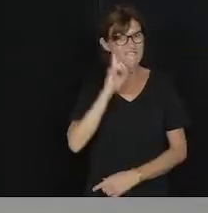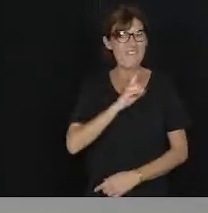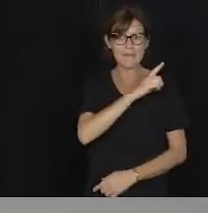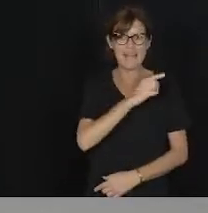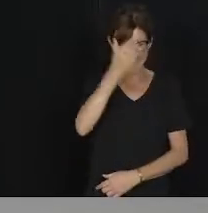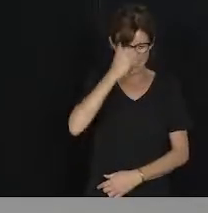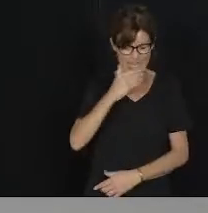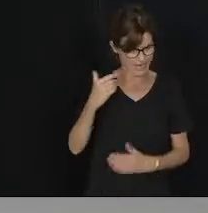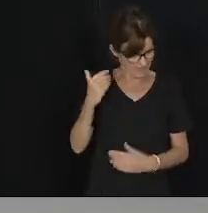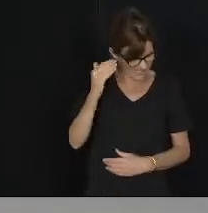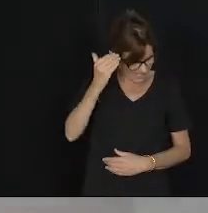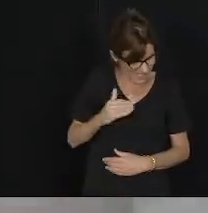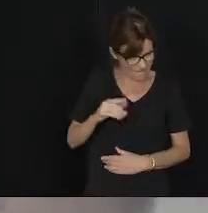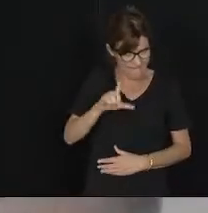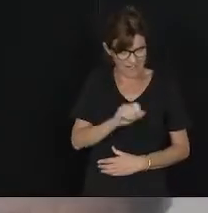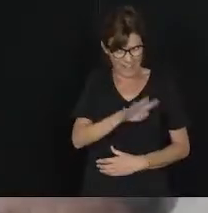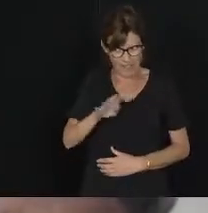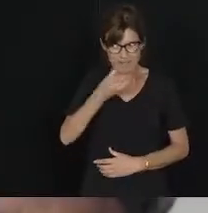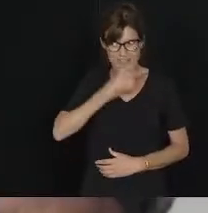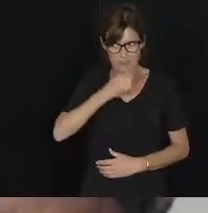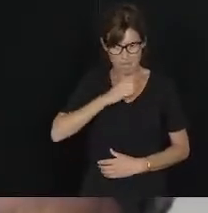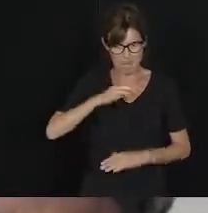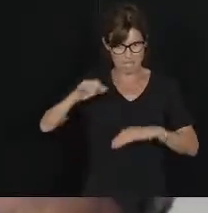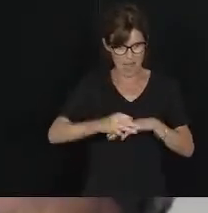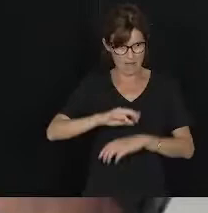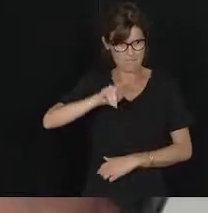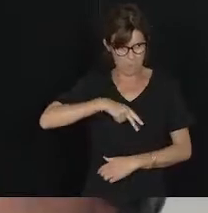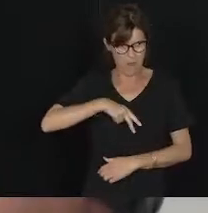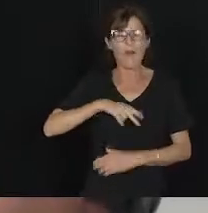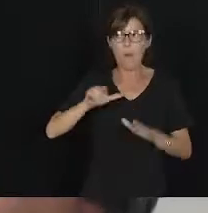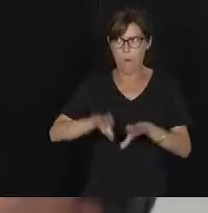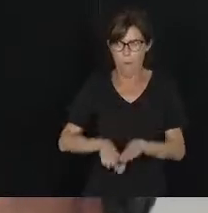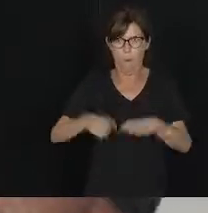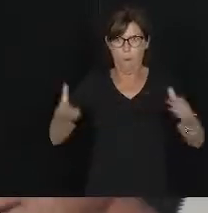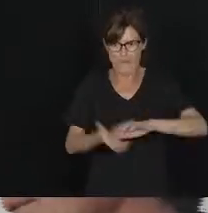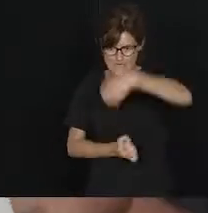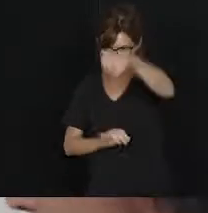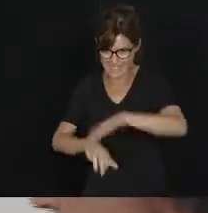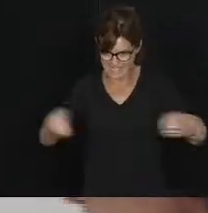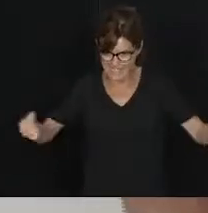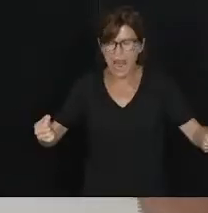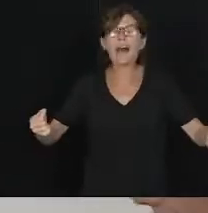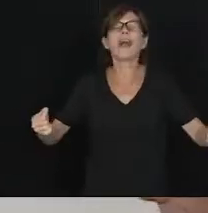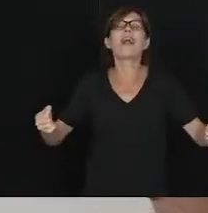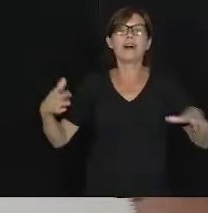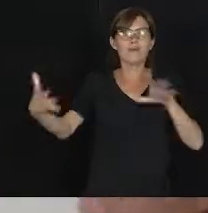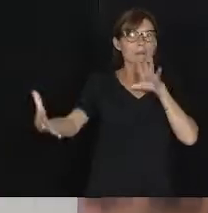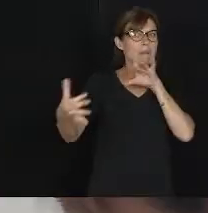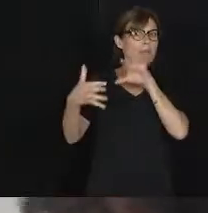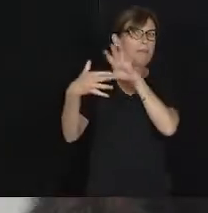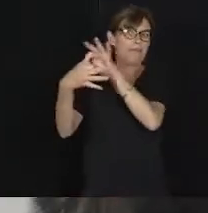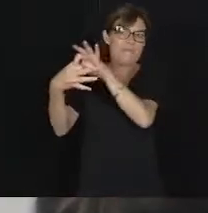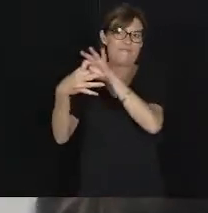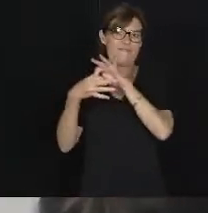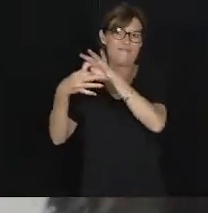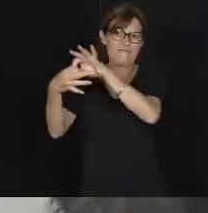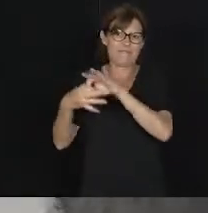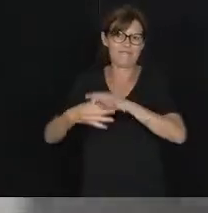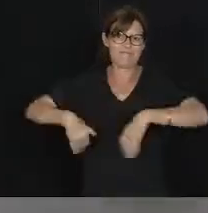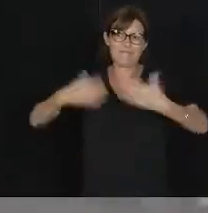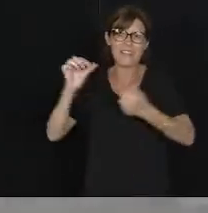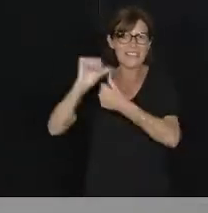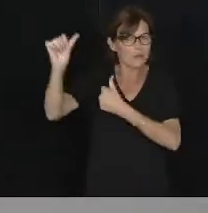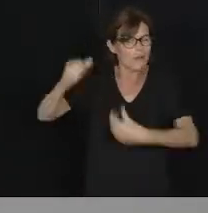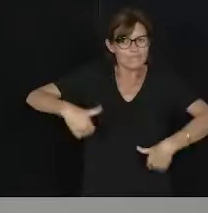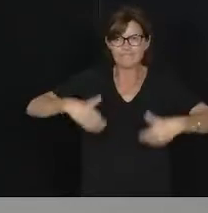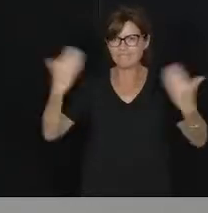forme de simultanéité de la célébration, et donc elle s'assure du partage de la fête. Et donc cette précision, loin d'être